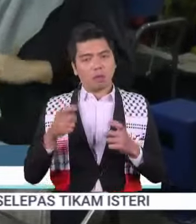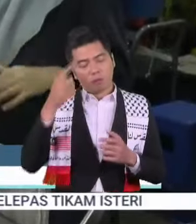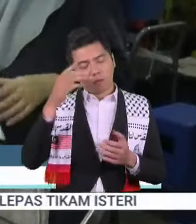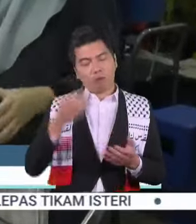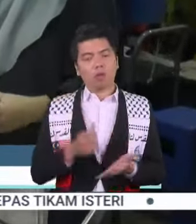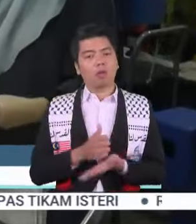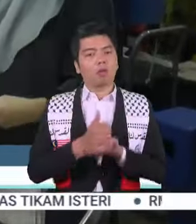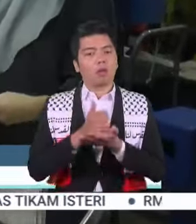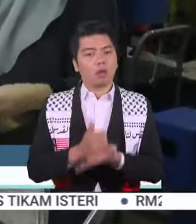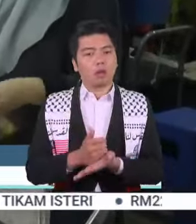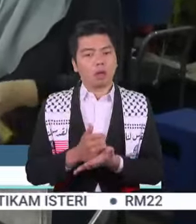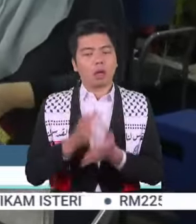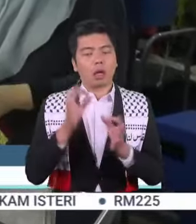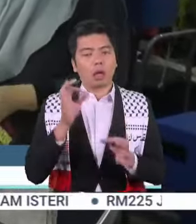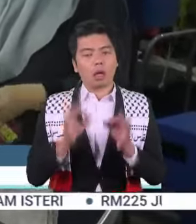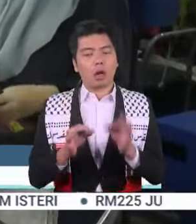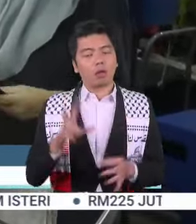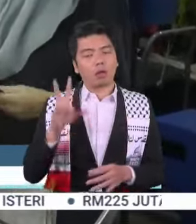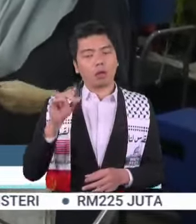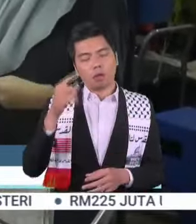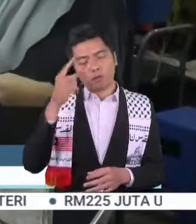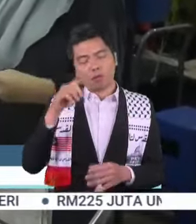tanpa perlu menunggu musim pilihan raya.